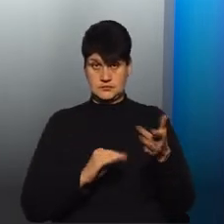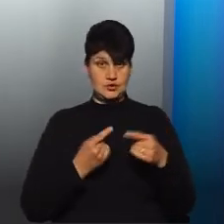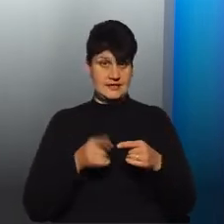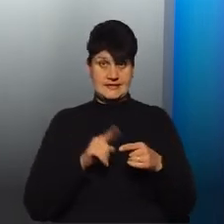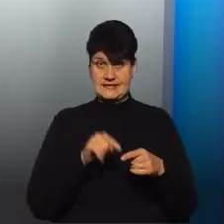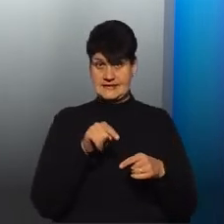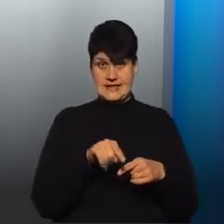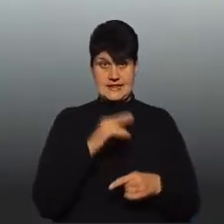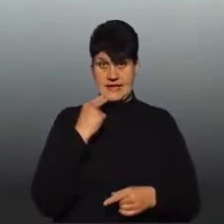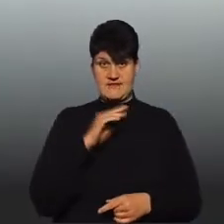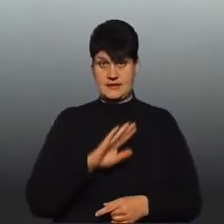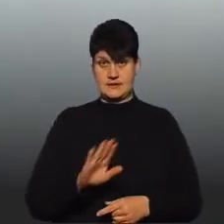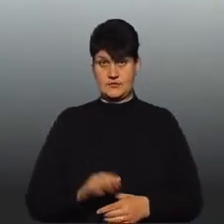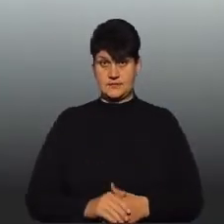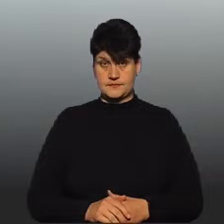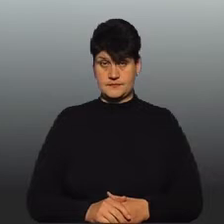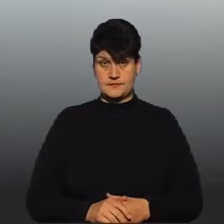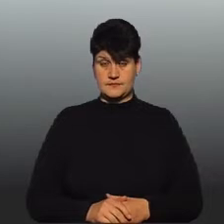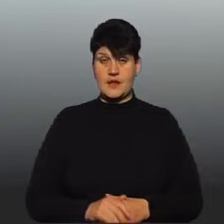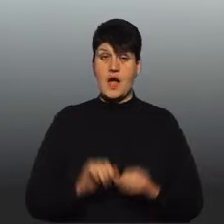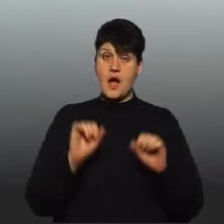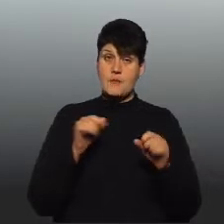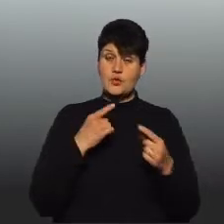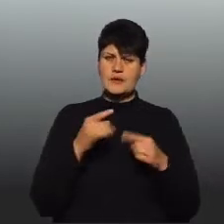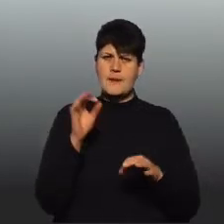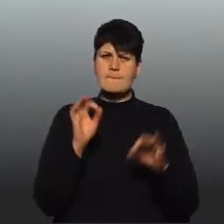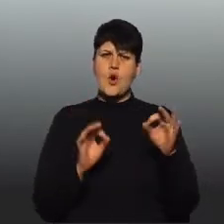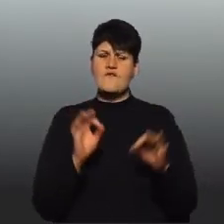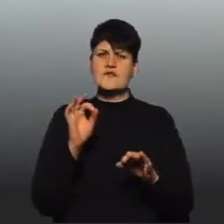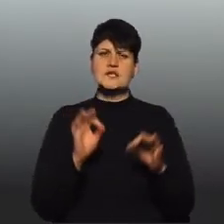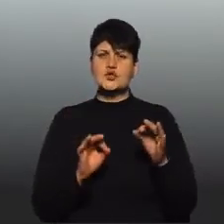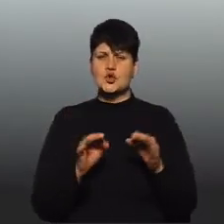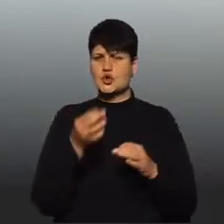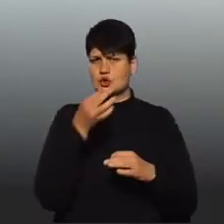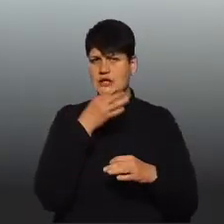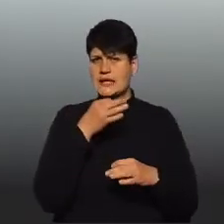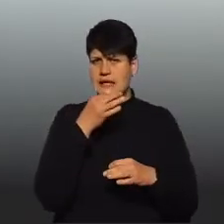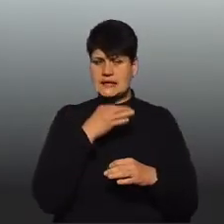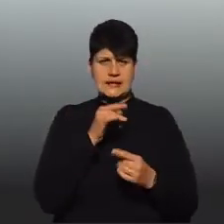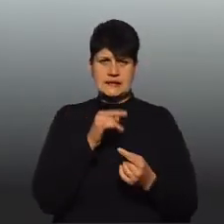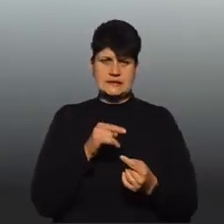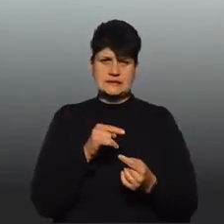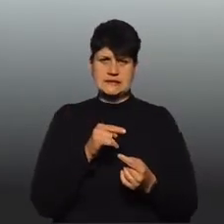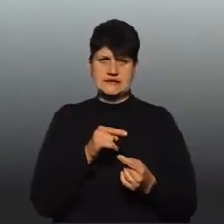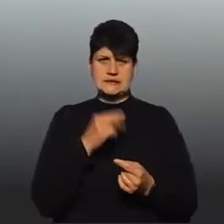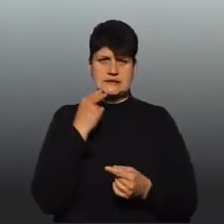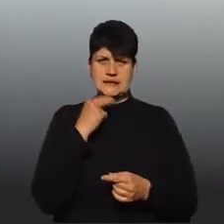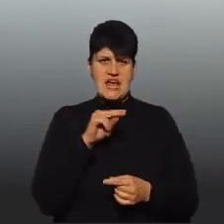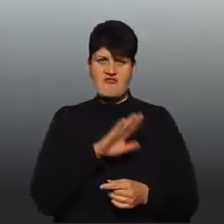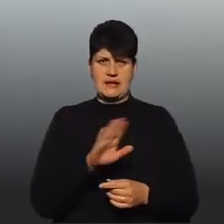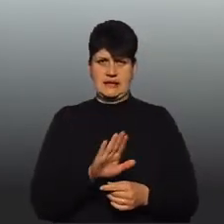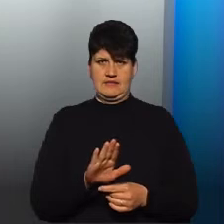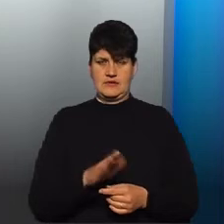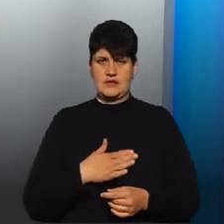Це неефективно. Чи можна говорити про якийсь відсоток таких ліків неефективних, які в наших аптеках є в регіоні? Дивіться,